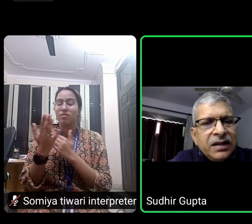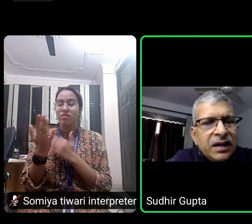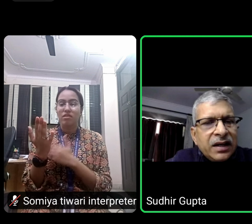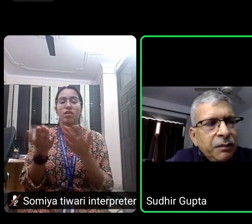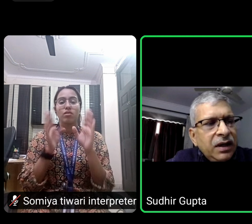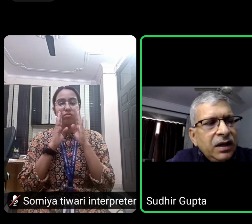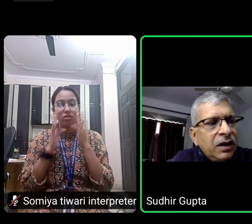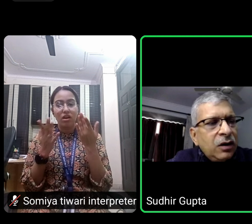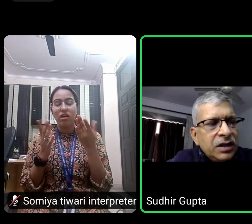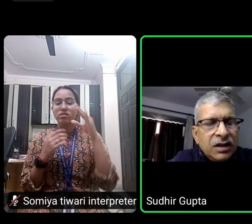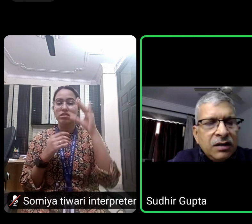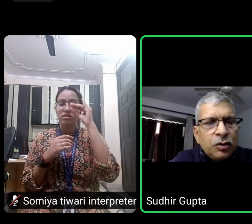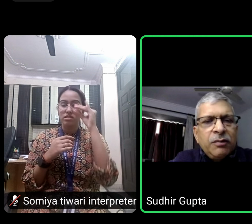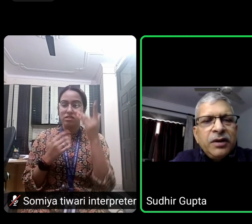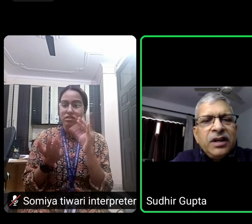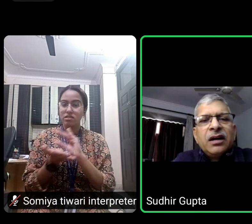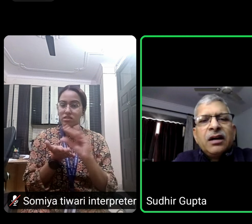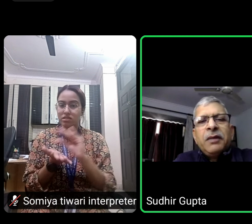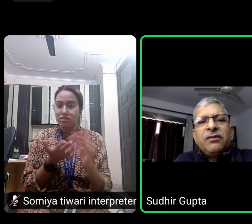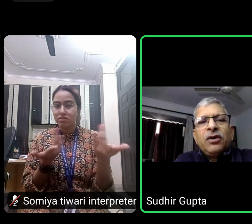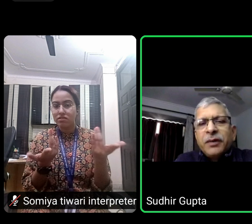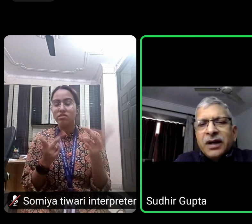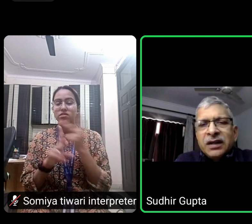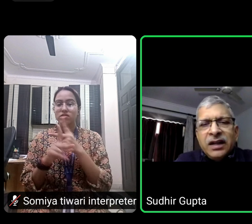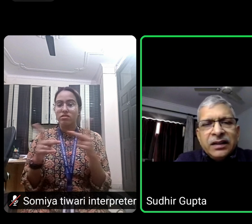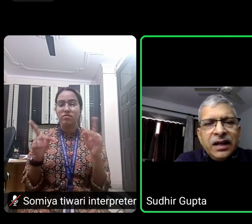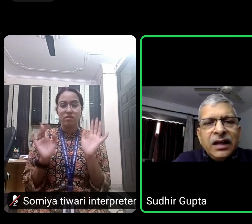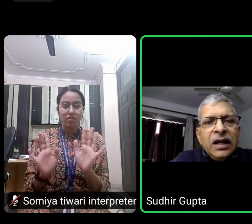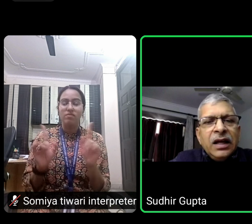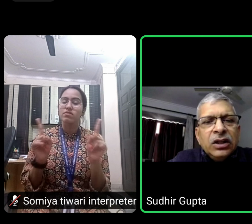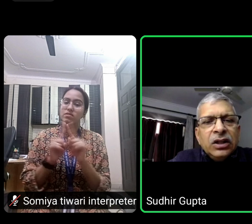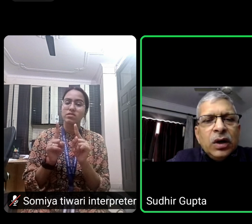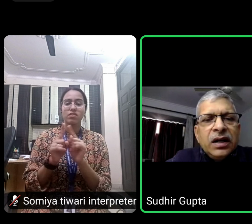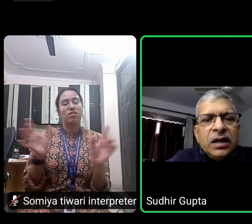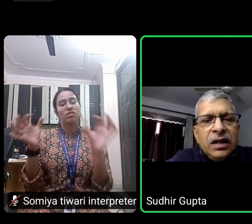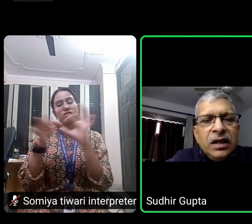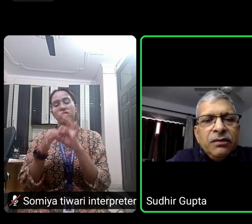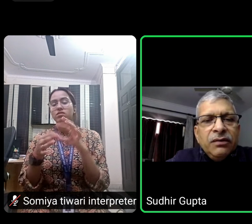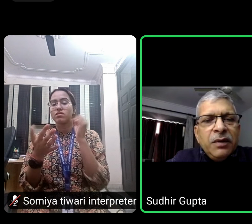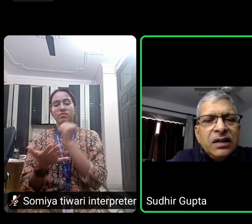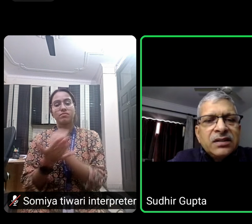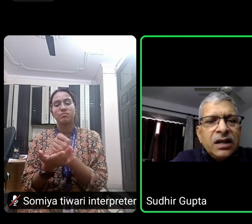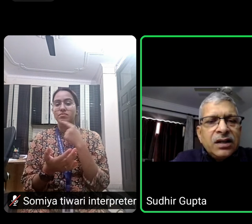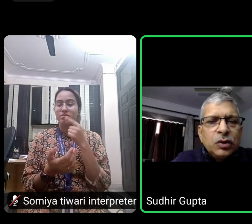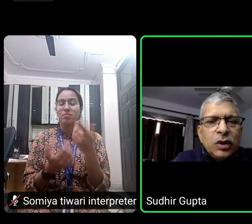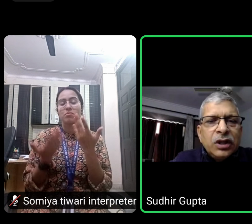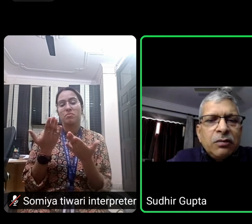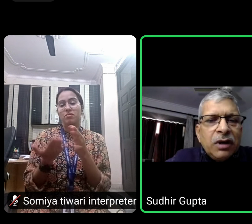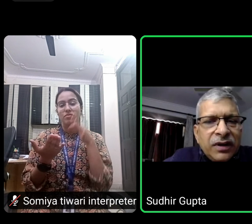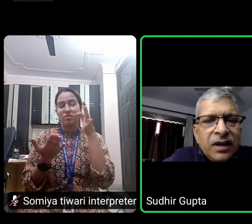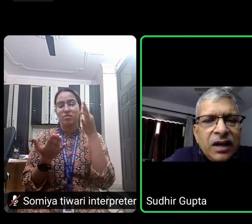पे या इंस्टाग्राम पे या और किसी सोशल मीडिया प्लेटफॉर्म्स पे करते रहते हैं, तो अगर फिर भी इस तरह की जरूरत होगी तो हम आप फिर से